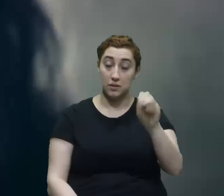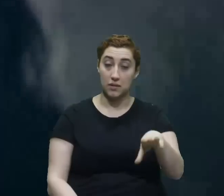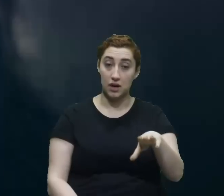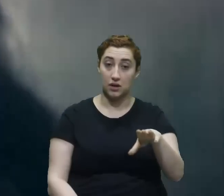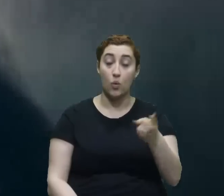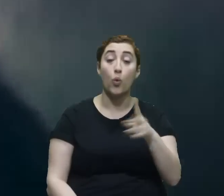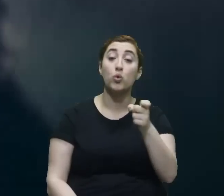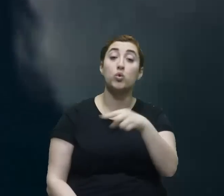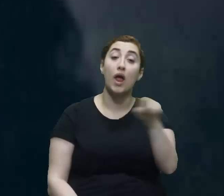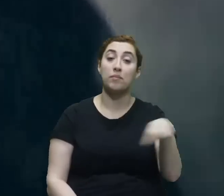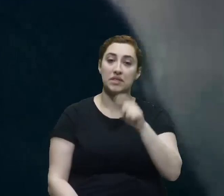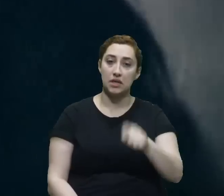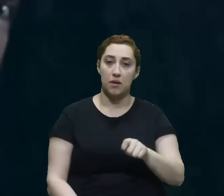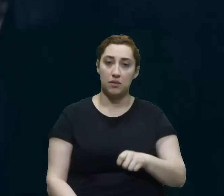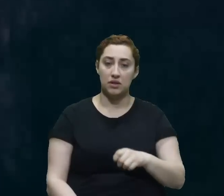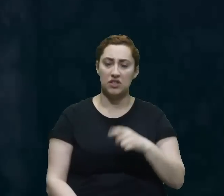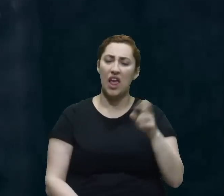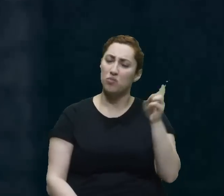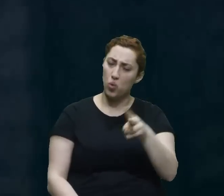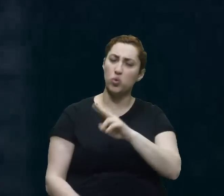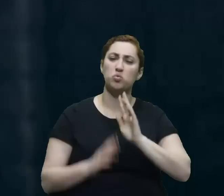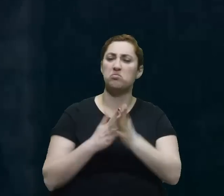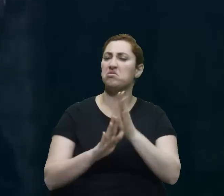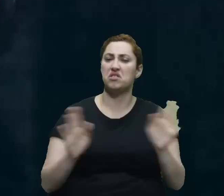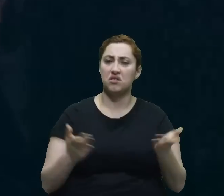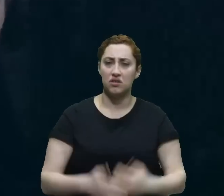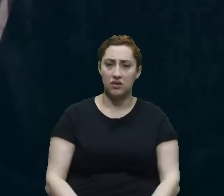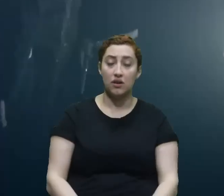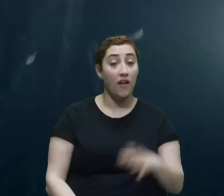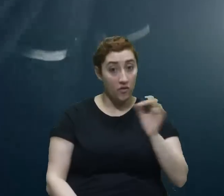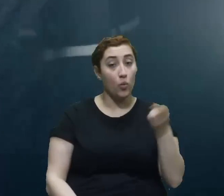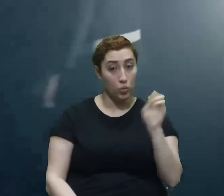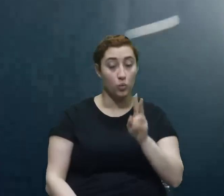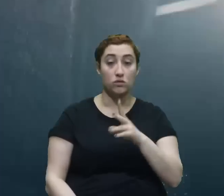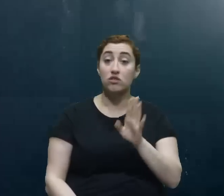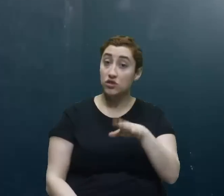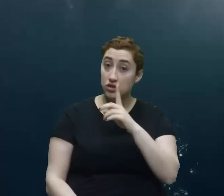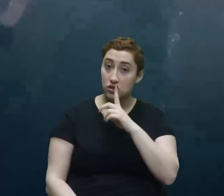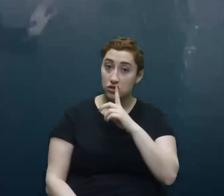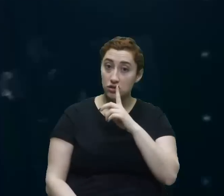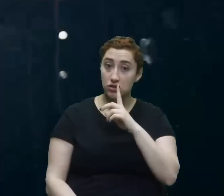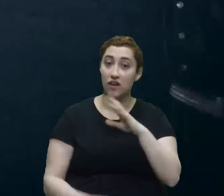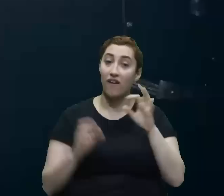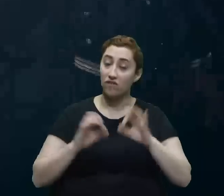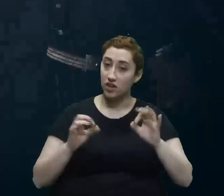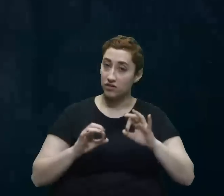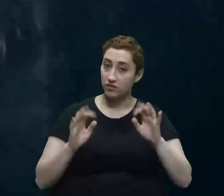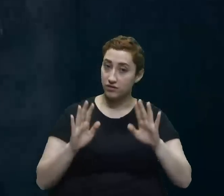silahı. Gebertelim bunları burada. Bitirelim işlerini. Evet, bitirelim. Şşş!